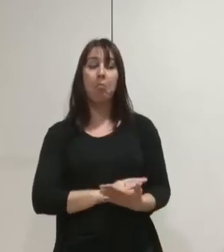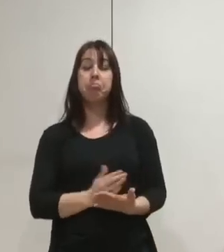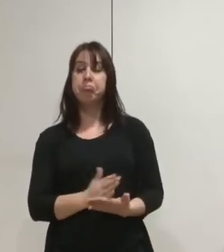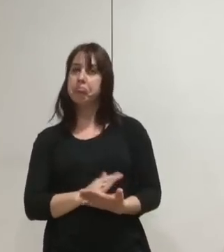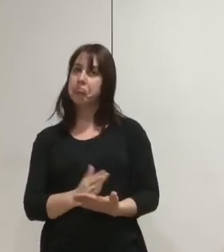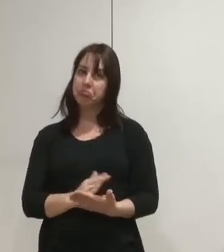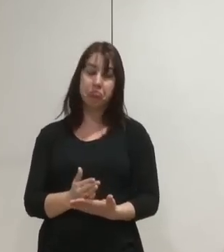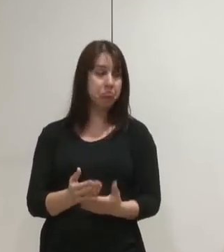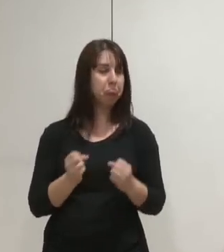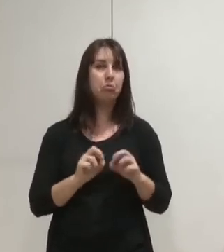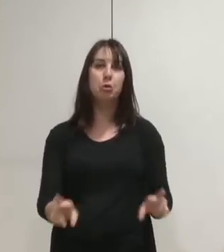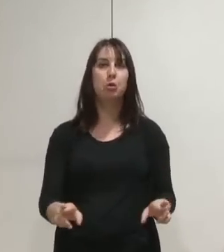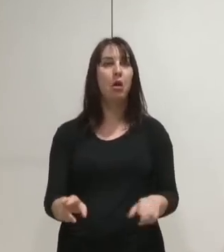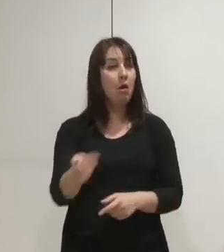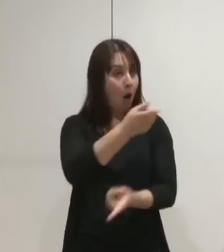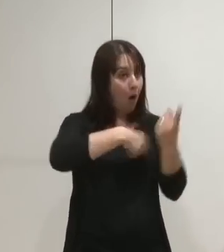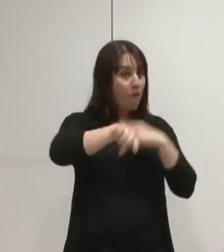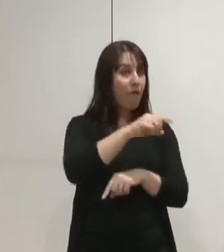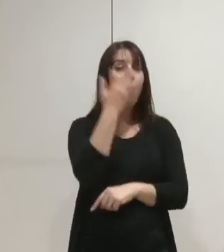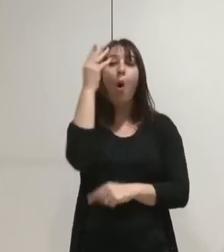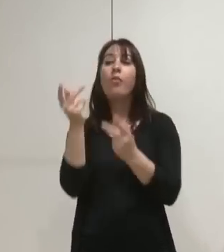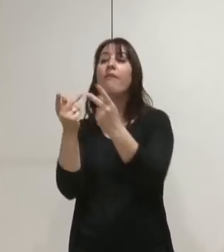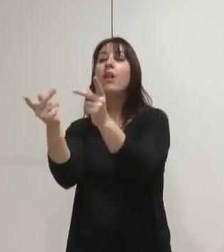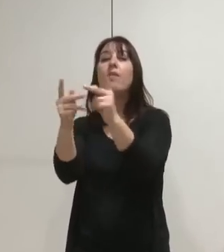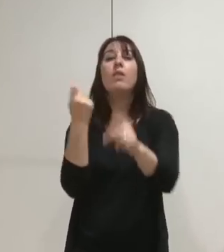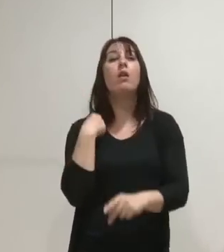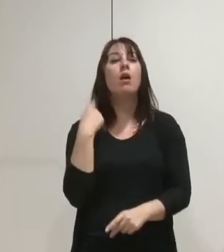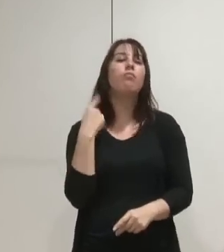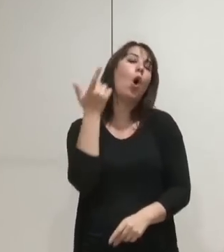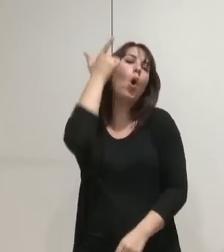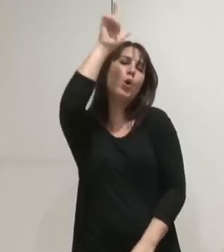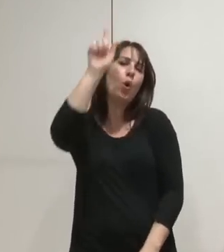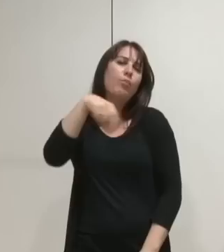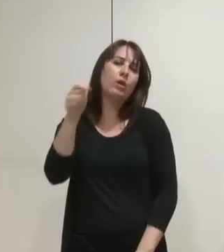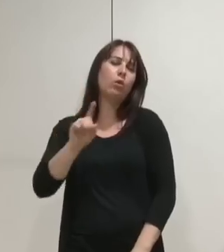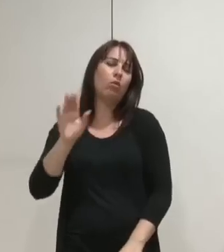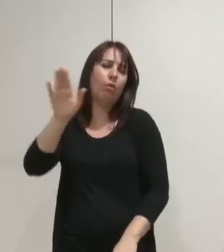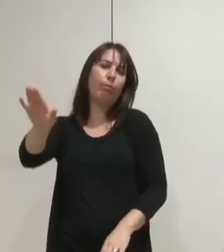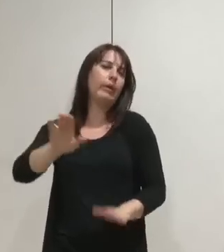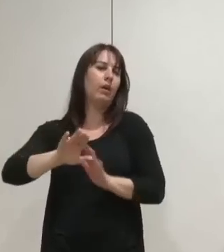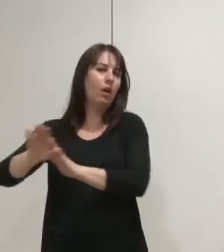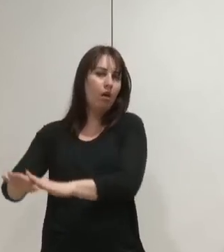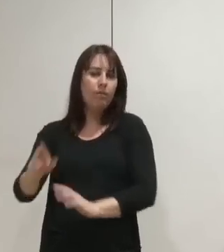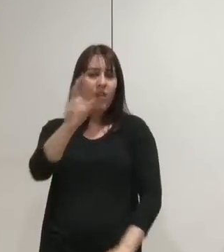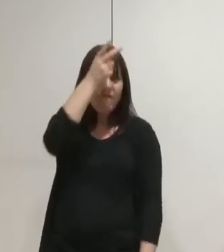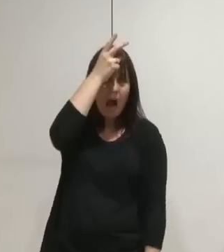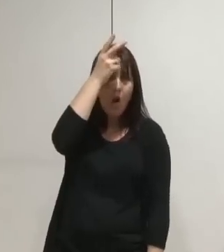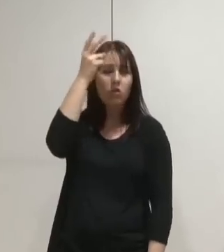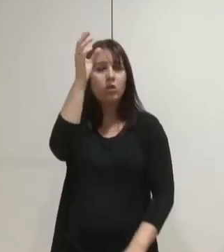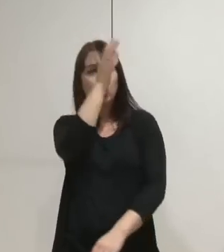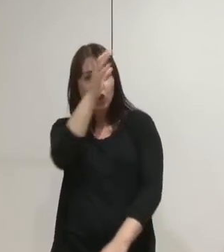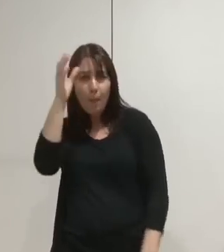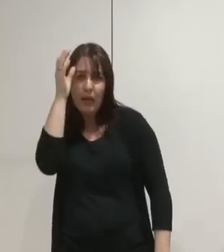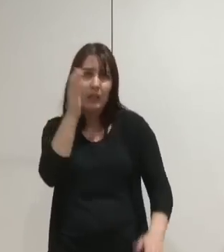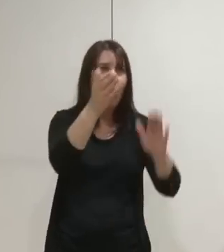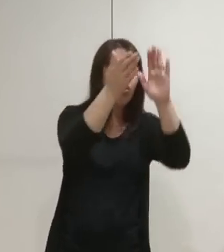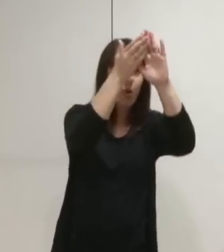est-ce que vous vous êtes concerté avec les autres villes proches je parle pas de Lyon bien sûr qui est doté mais Valence et Chambéry qui ont